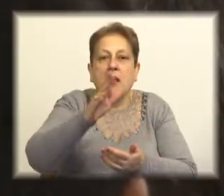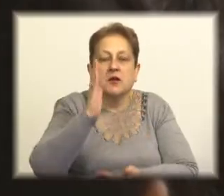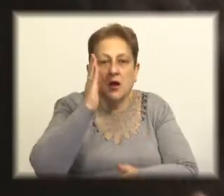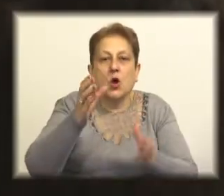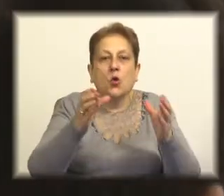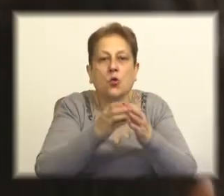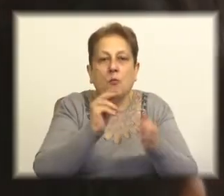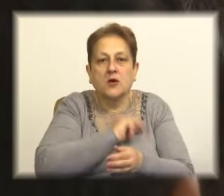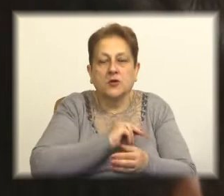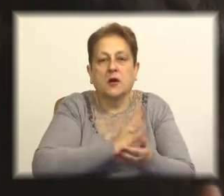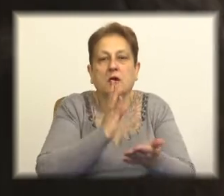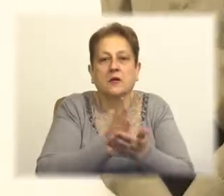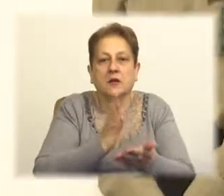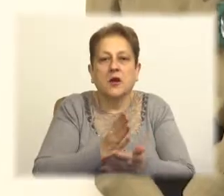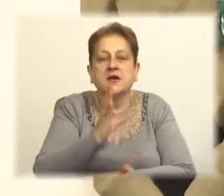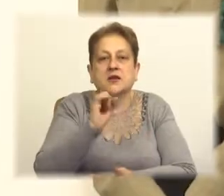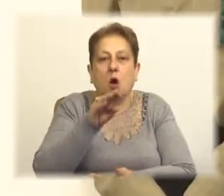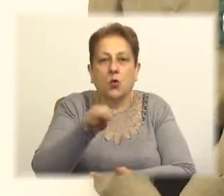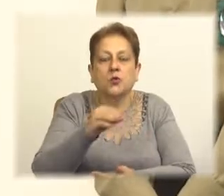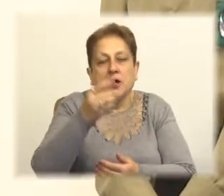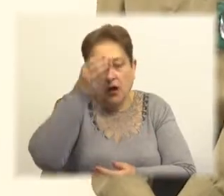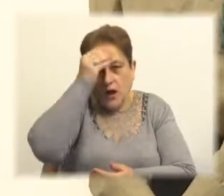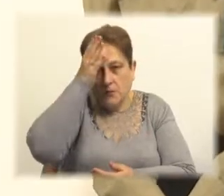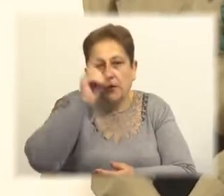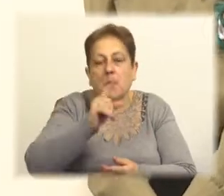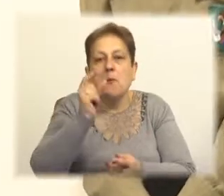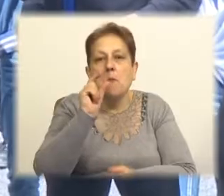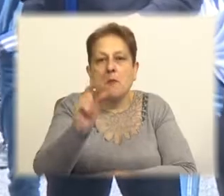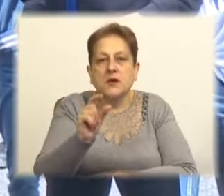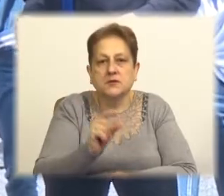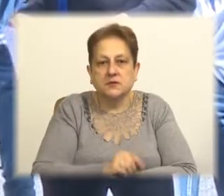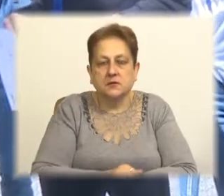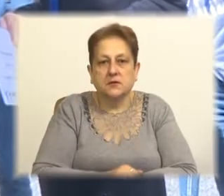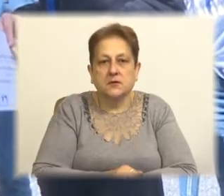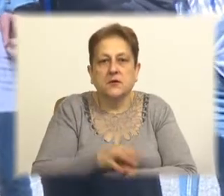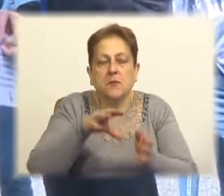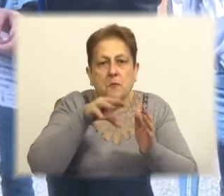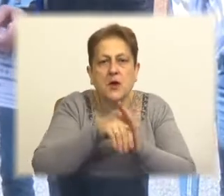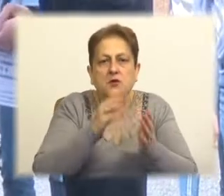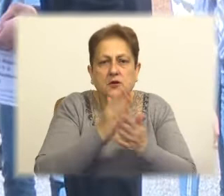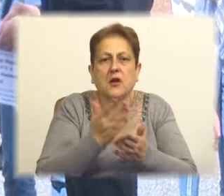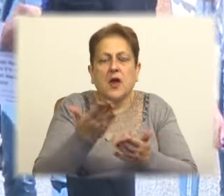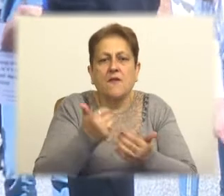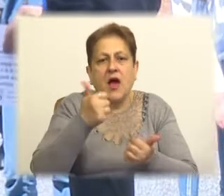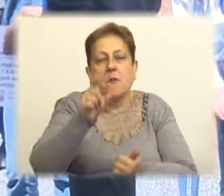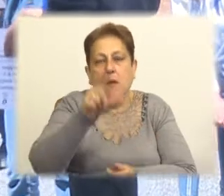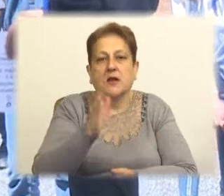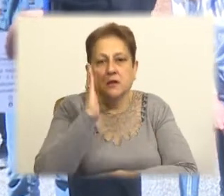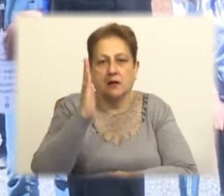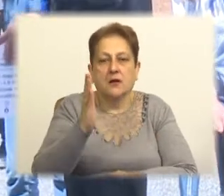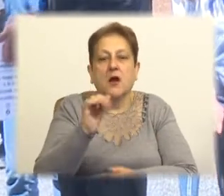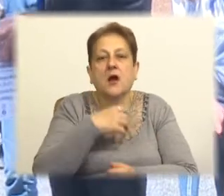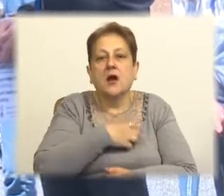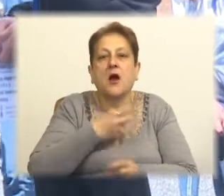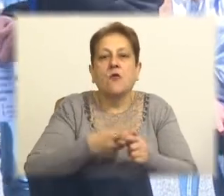խմբային աշխատանքը գնահատելու սկաուտության կաղապարախոսության մի մաս է։ Ապրել բնության մեջ եւ լինել լավ մարդ։ Կարևորը